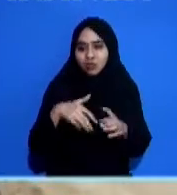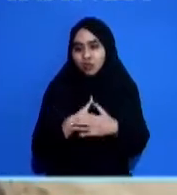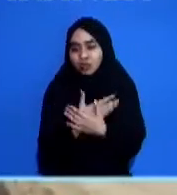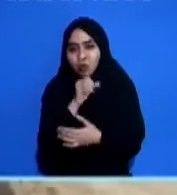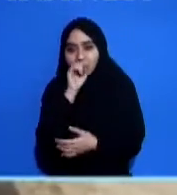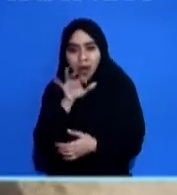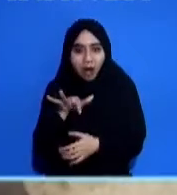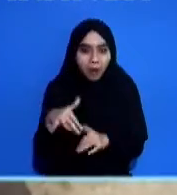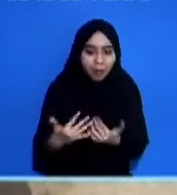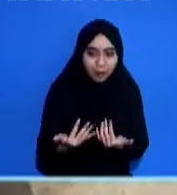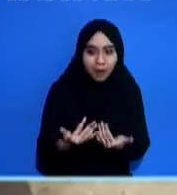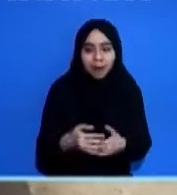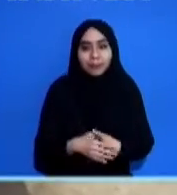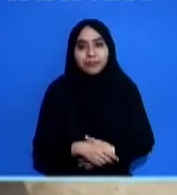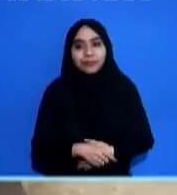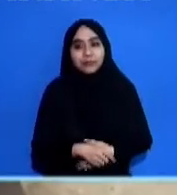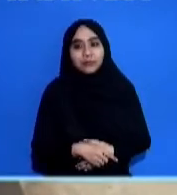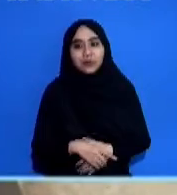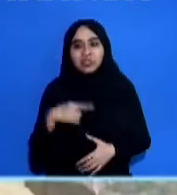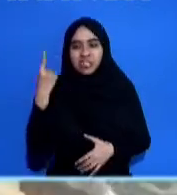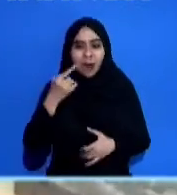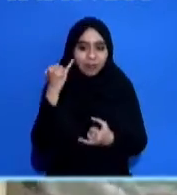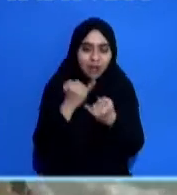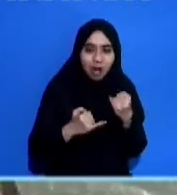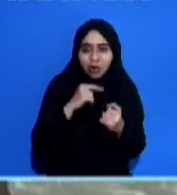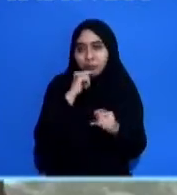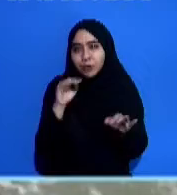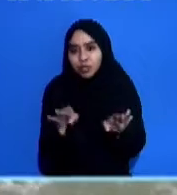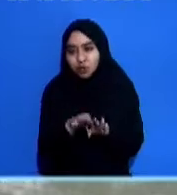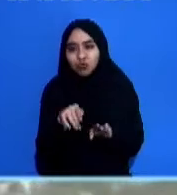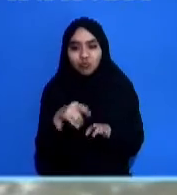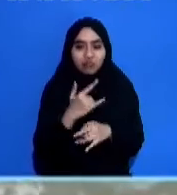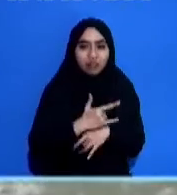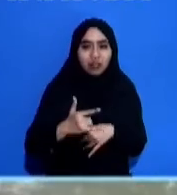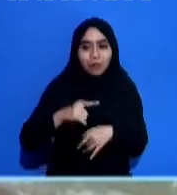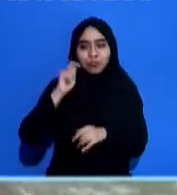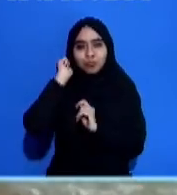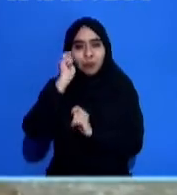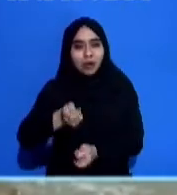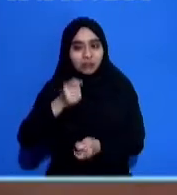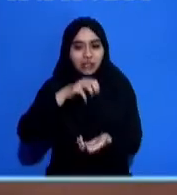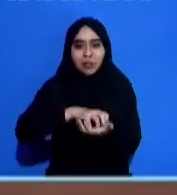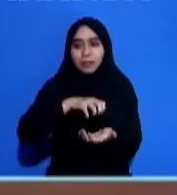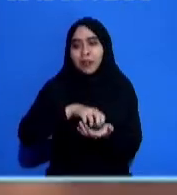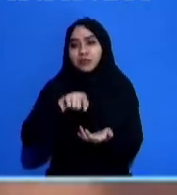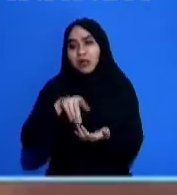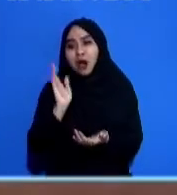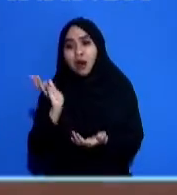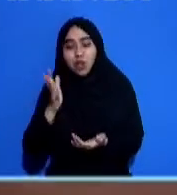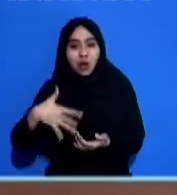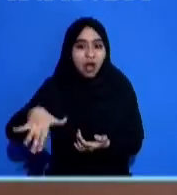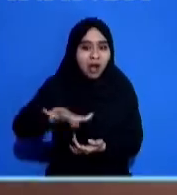waleh pilih piyambakipun saben pungkasaning minggu ajek mancing ing dermaga menika. Menawi ngepasi toyanipun